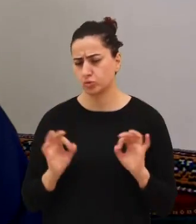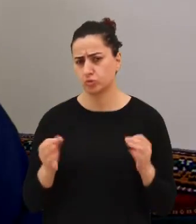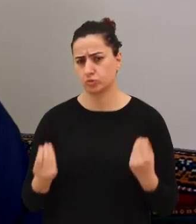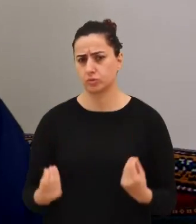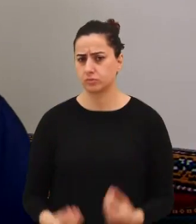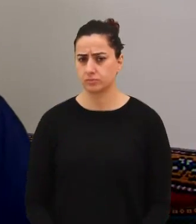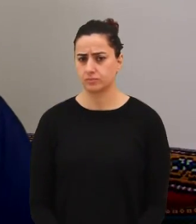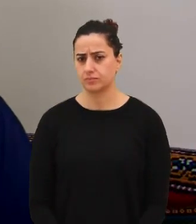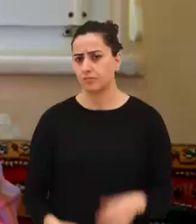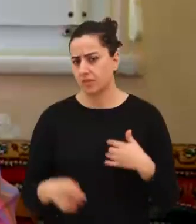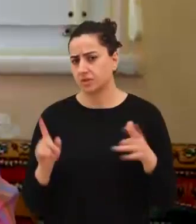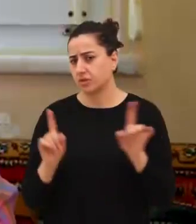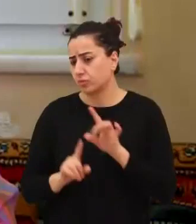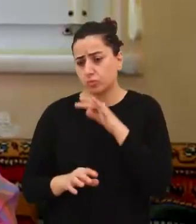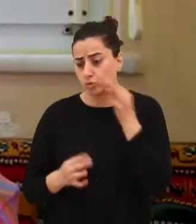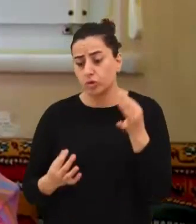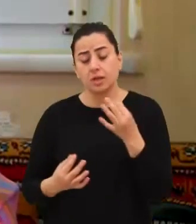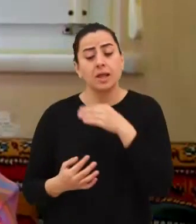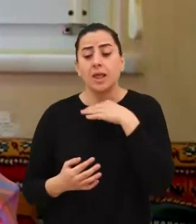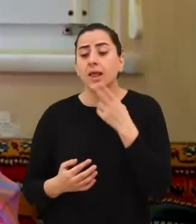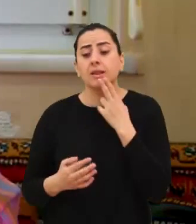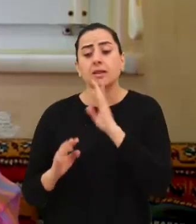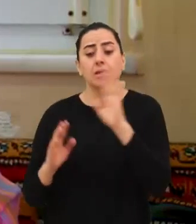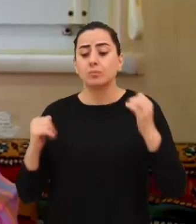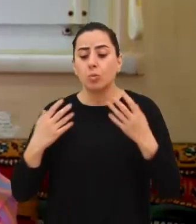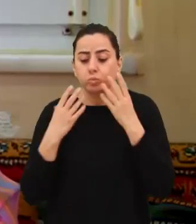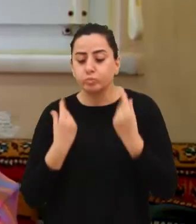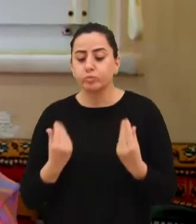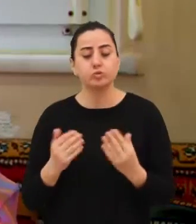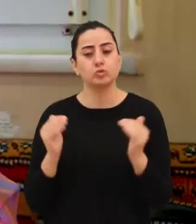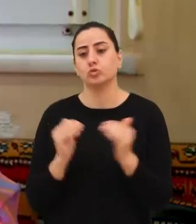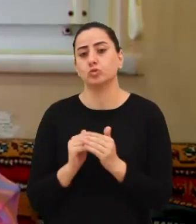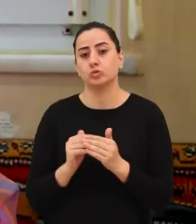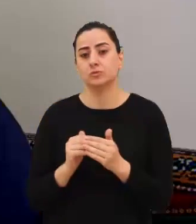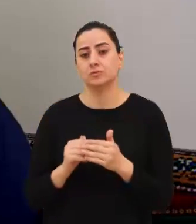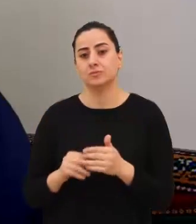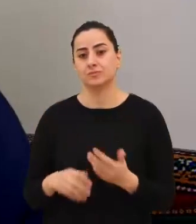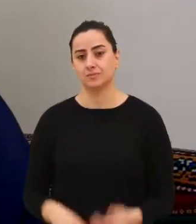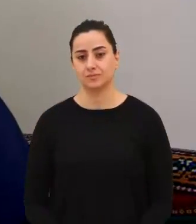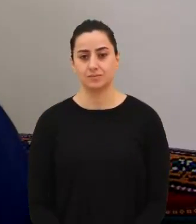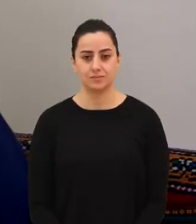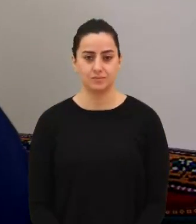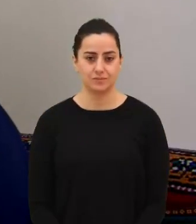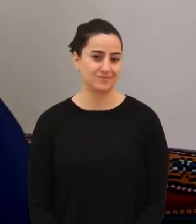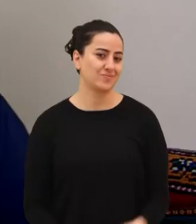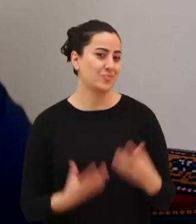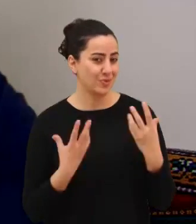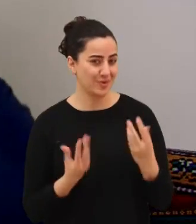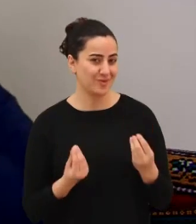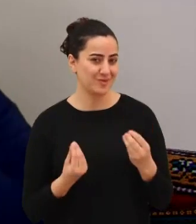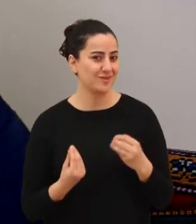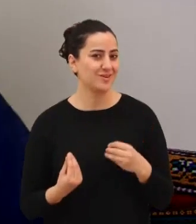var. Bak İnceciğim, hem kadın derin et de mutlu olur. Ne demişler? Bir dirhem et bin ayıp örter. O zaman